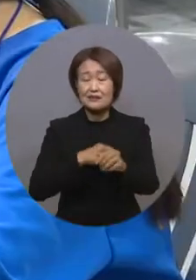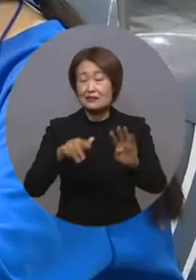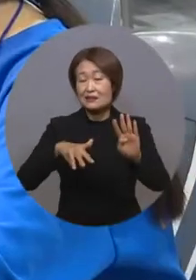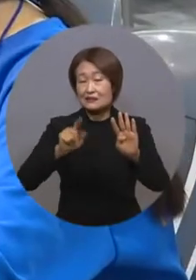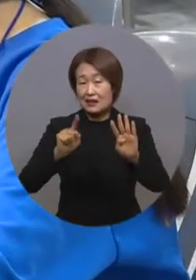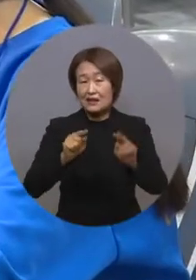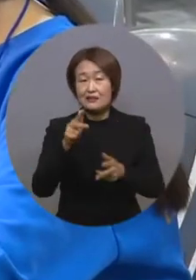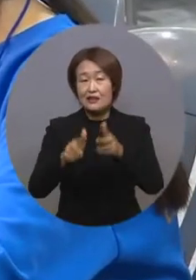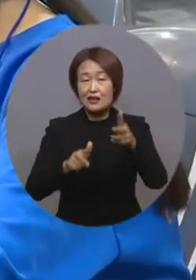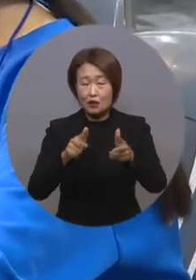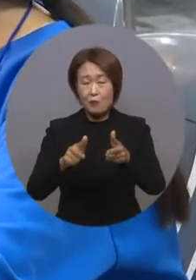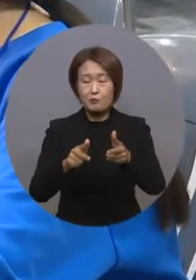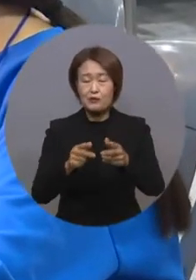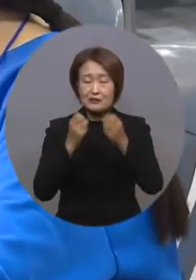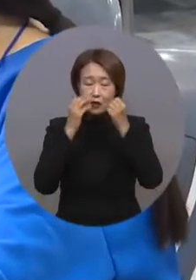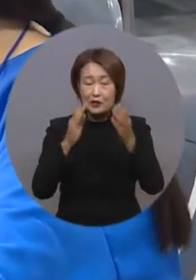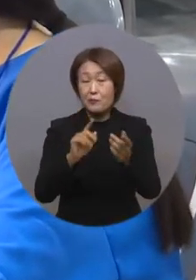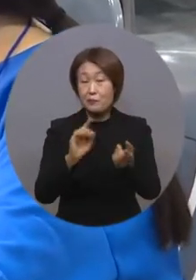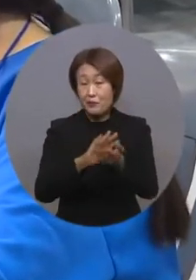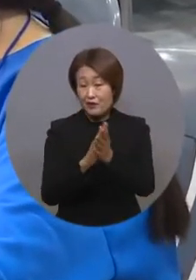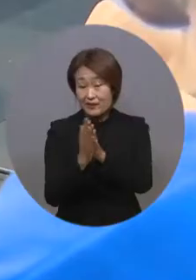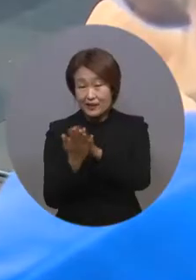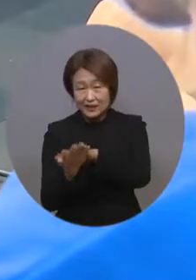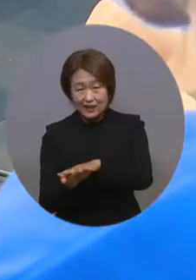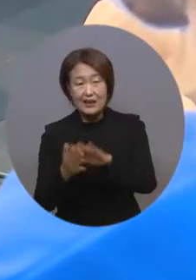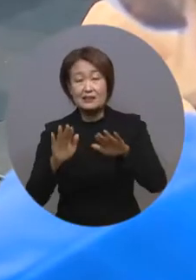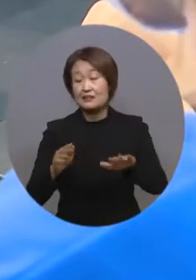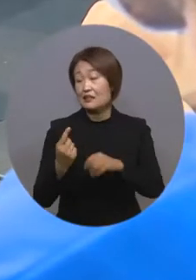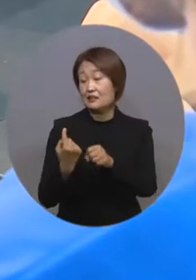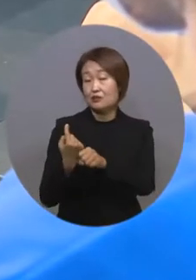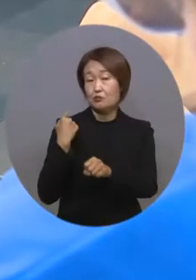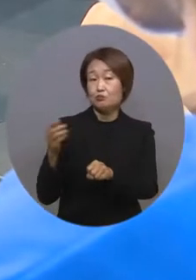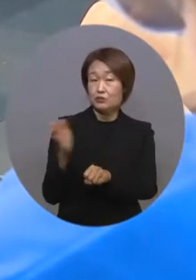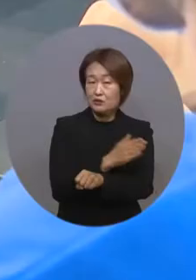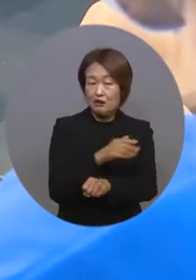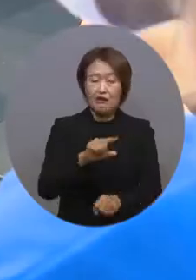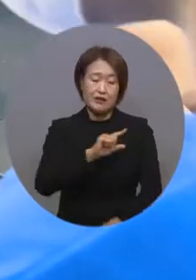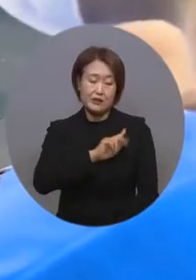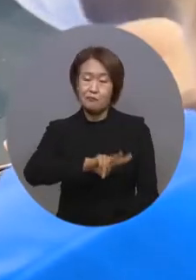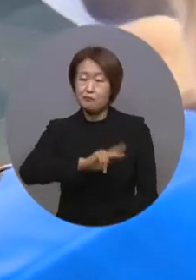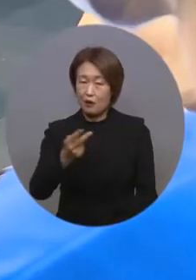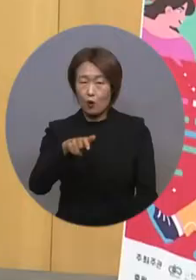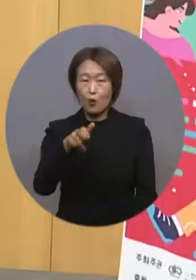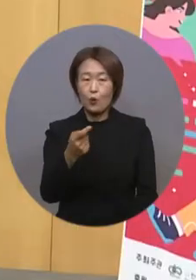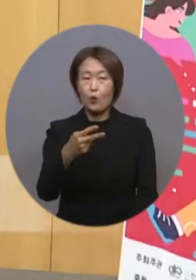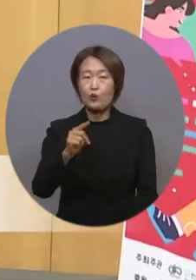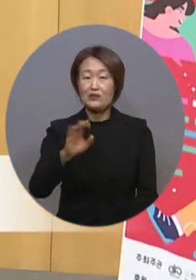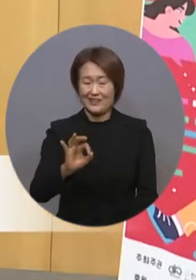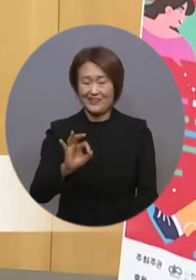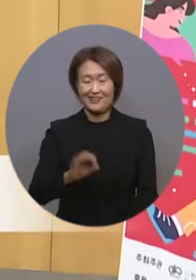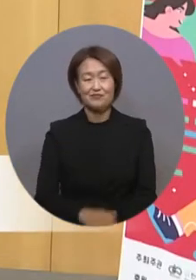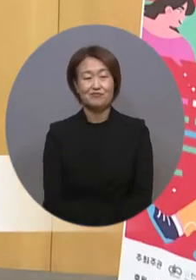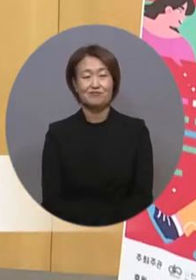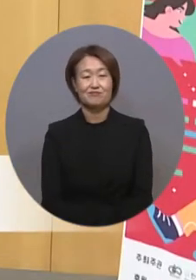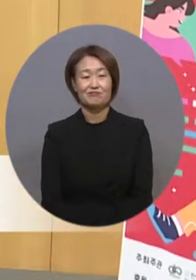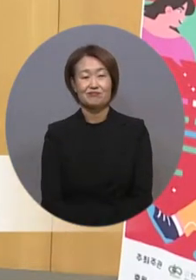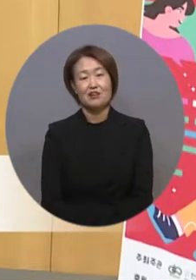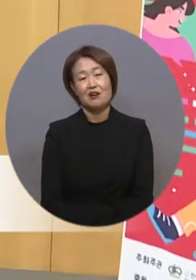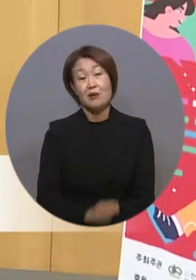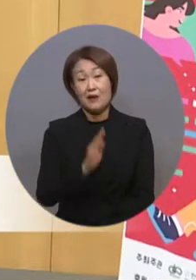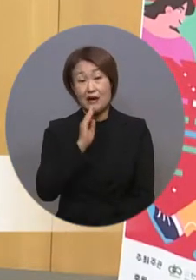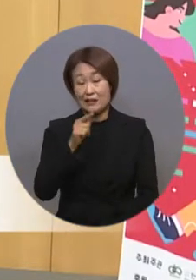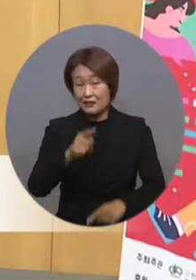문제 해결 능력과 논리력 향상을 위해 지난해부터 코딩 챌린지 대회로 탈바꿈했습니다. 청소년 코딩 챌린지